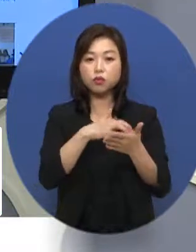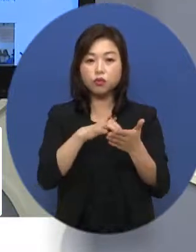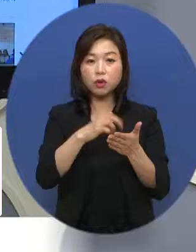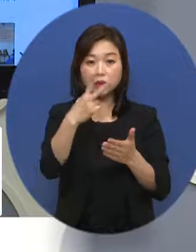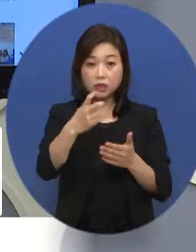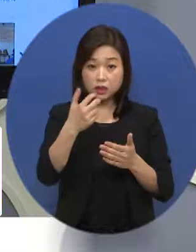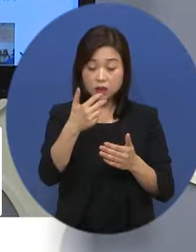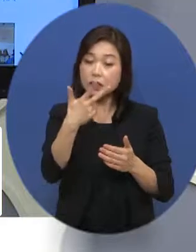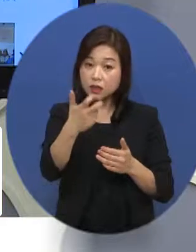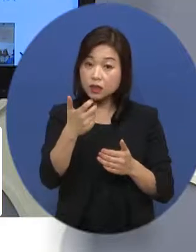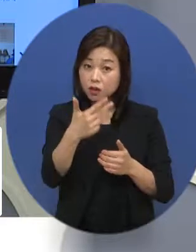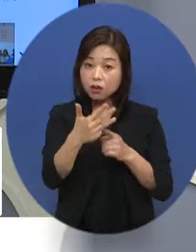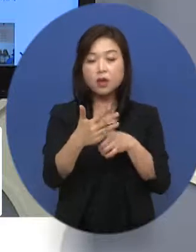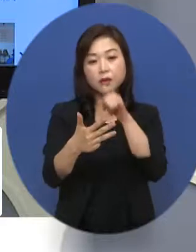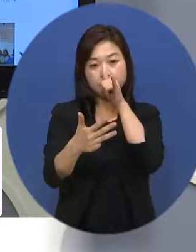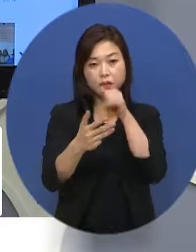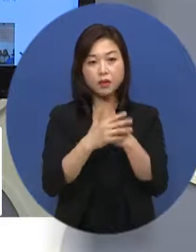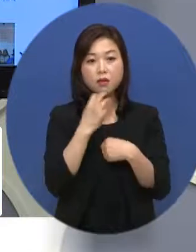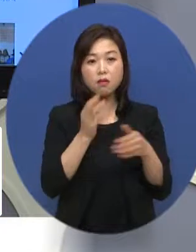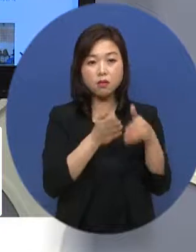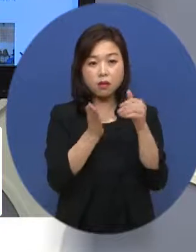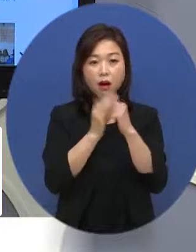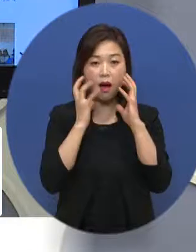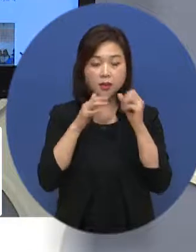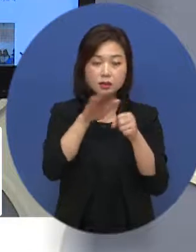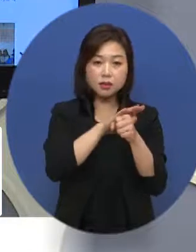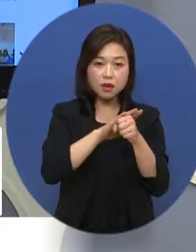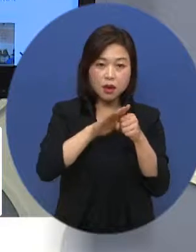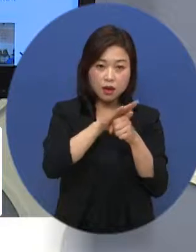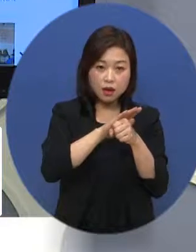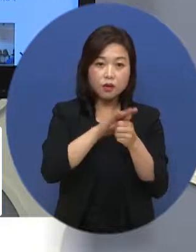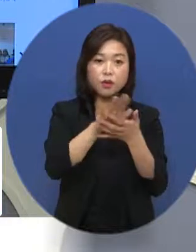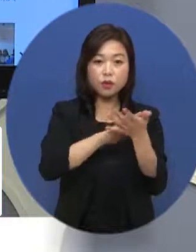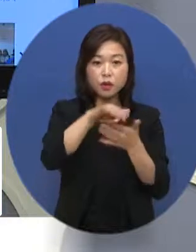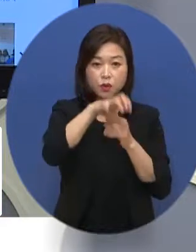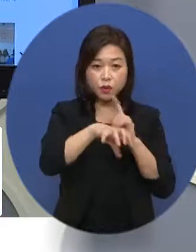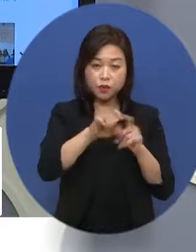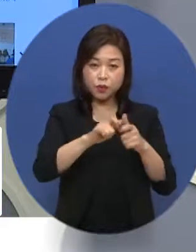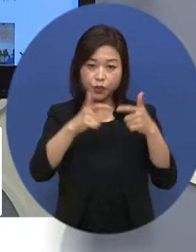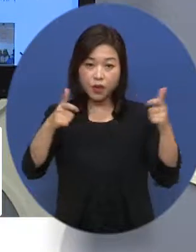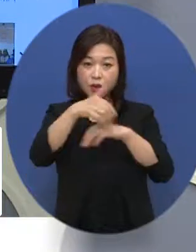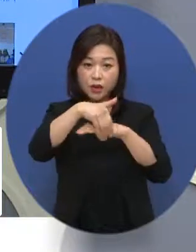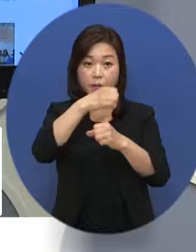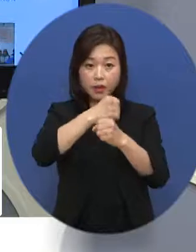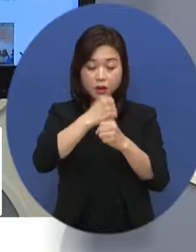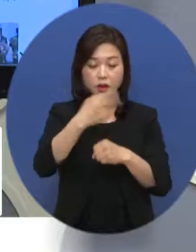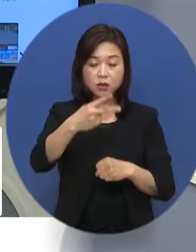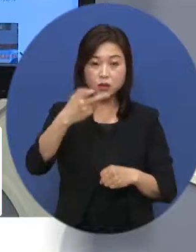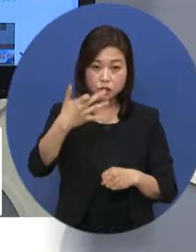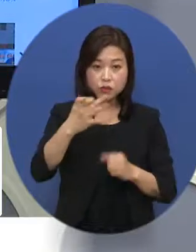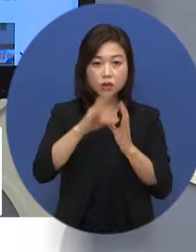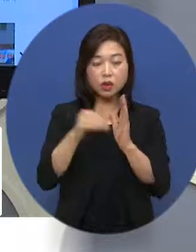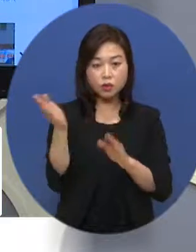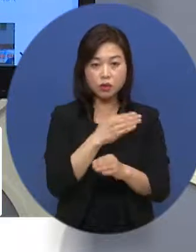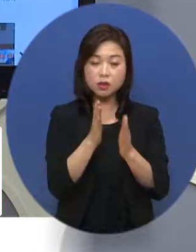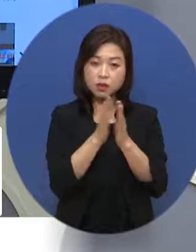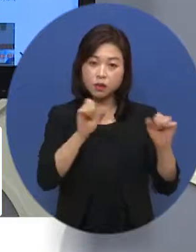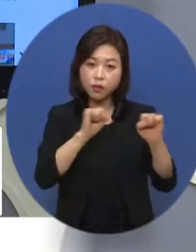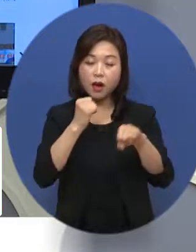가 있습니다 경기도는 아 이사람 놀이터 활성화 계획 안 을 마련 2019년 부터 시행에 들어간다고